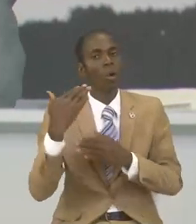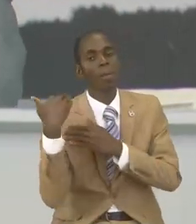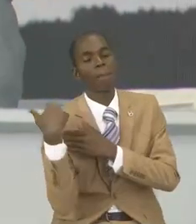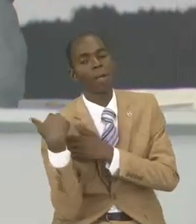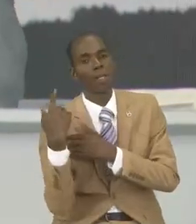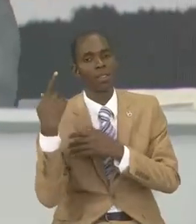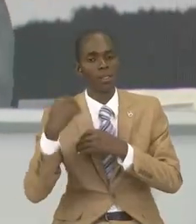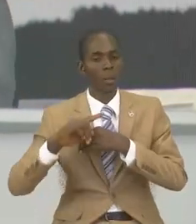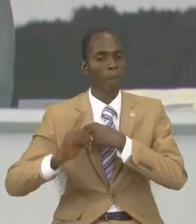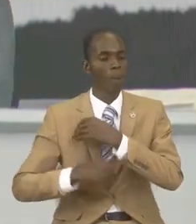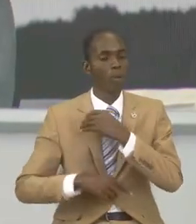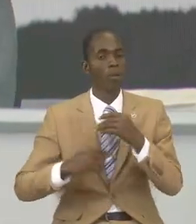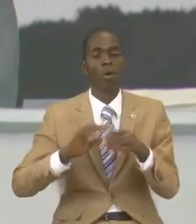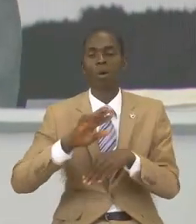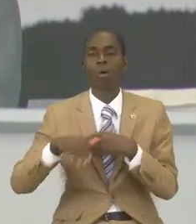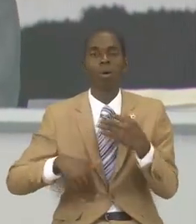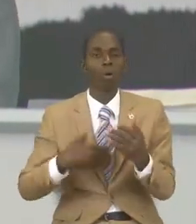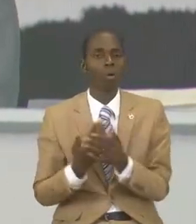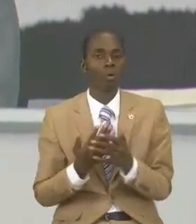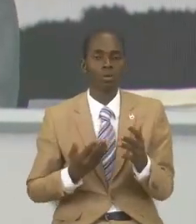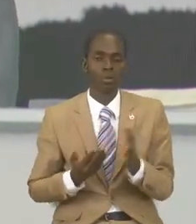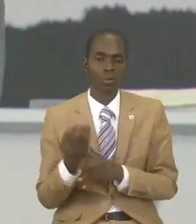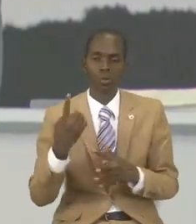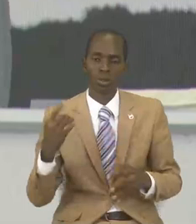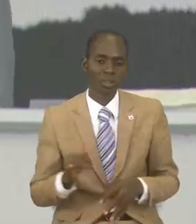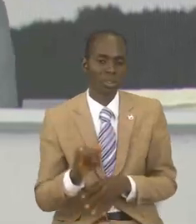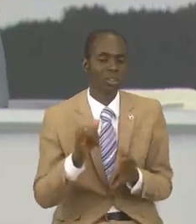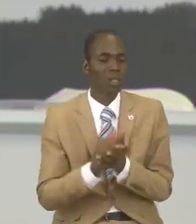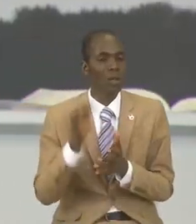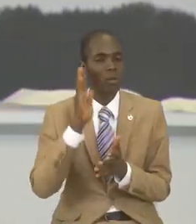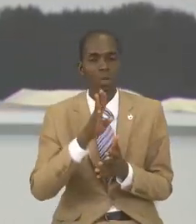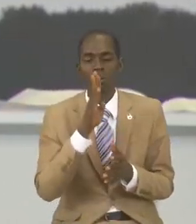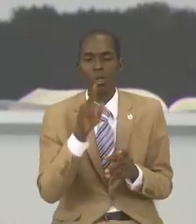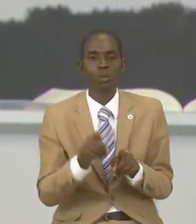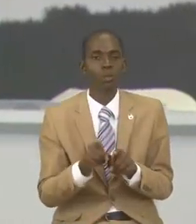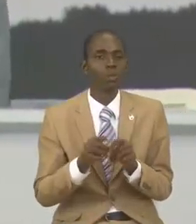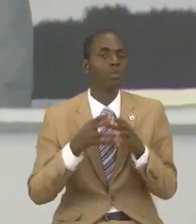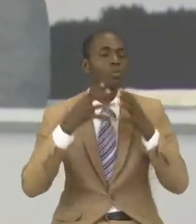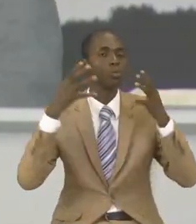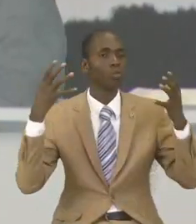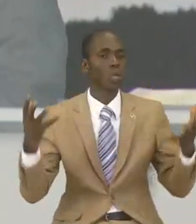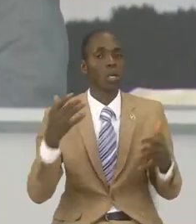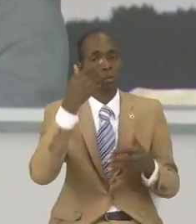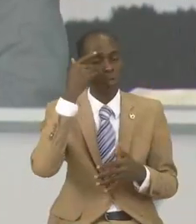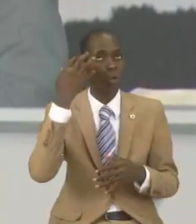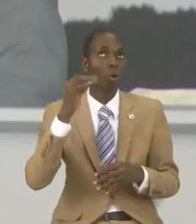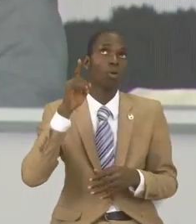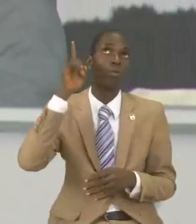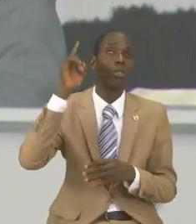tu supporteras le châtiment pour toute l'éternité. Ce serait trop. Et à cause de son